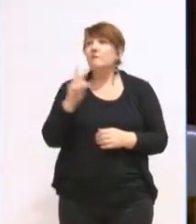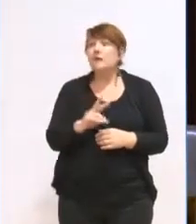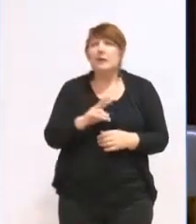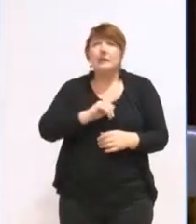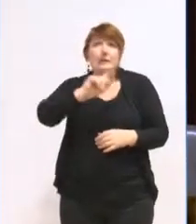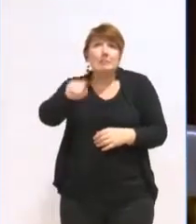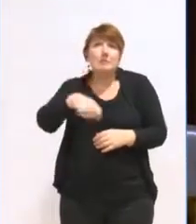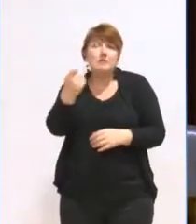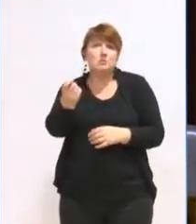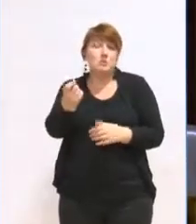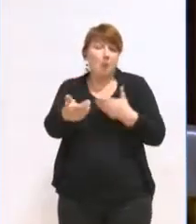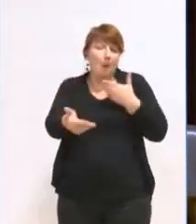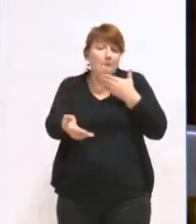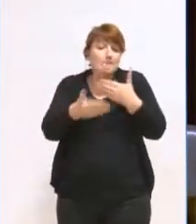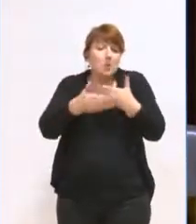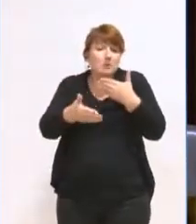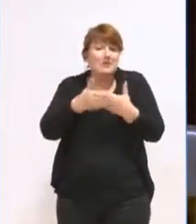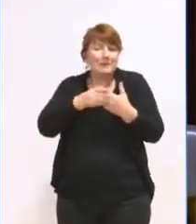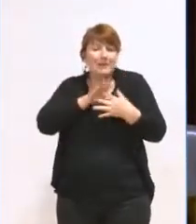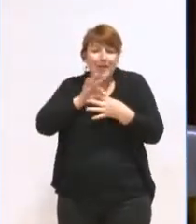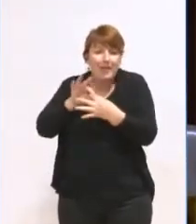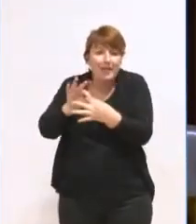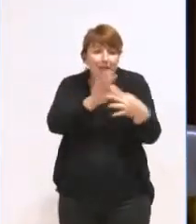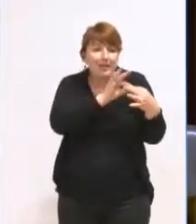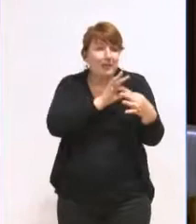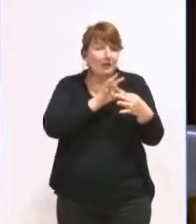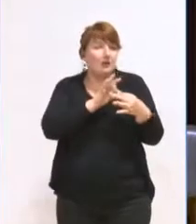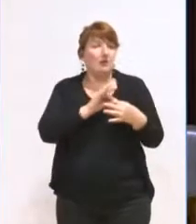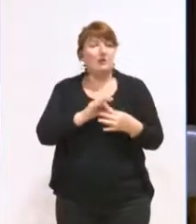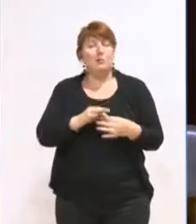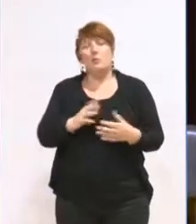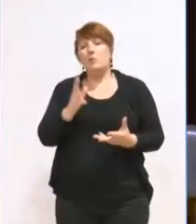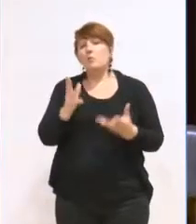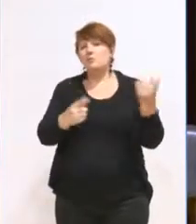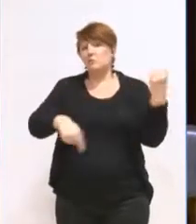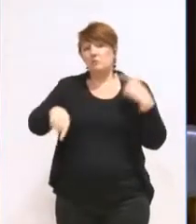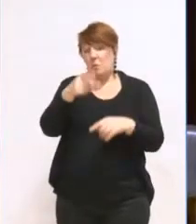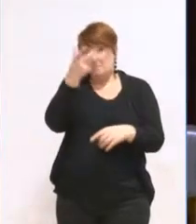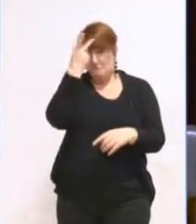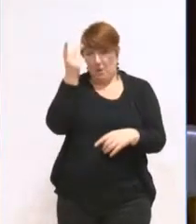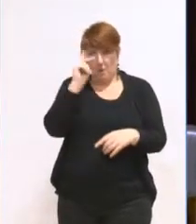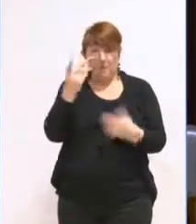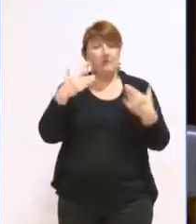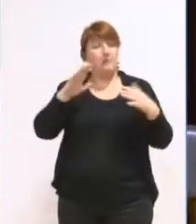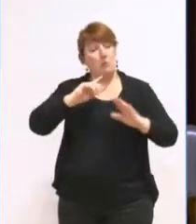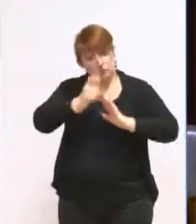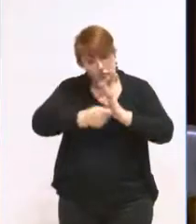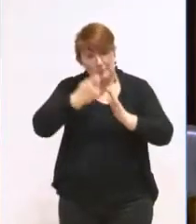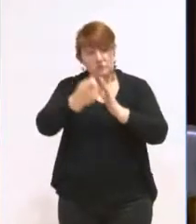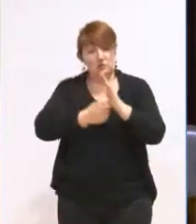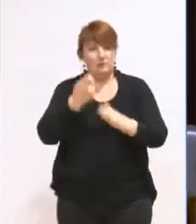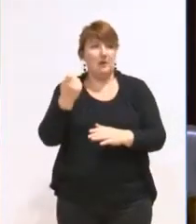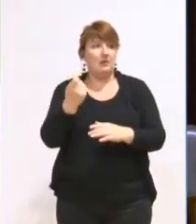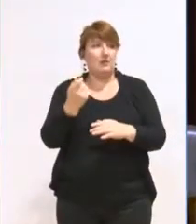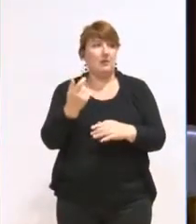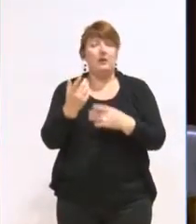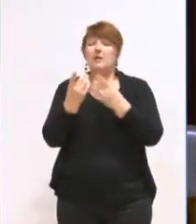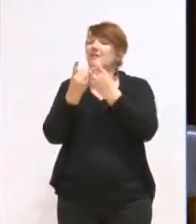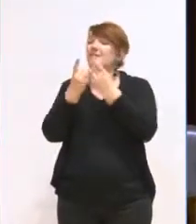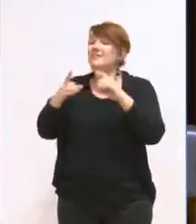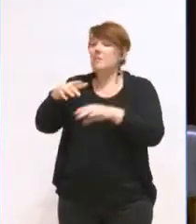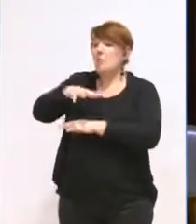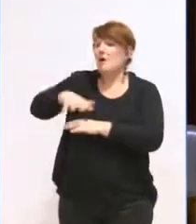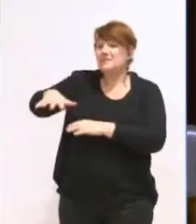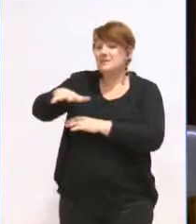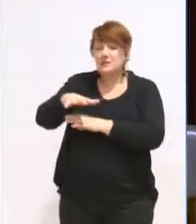proximité, beaucoup plus, et je le répète ici, quitte à ne pas être compris, que la question de la démocratie locale est, à